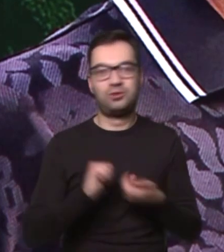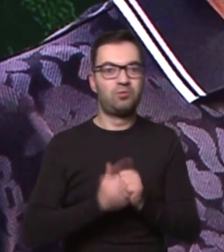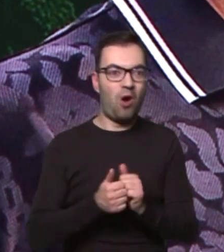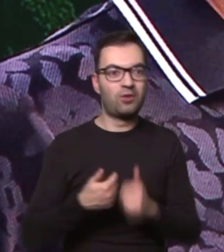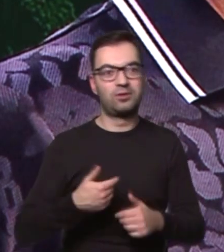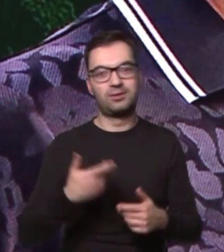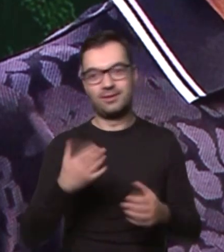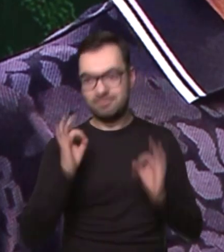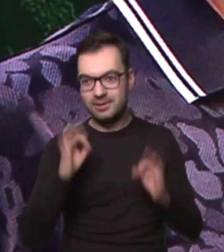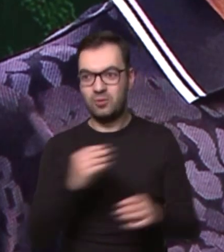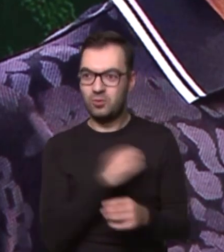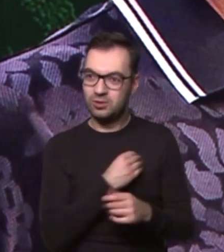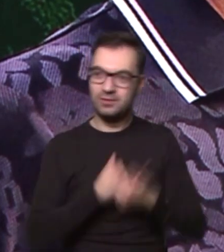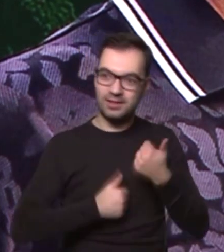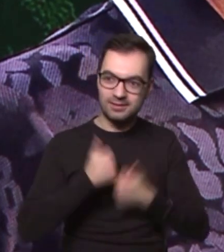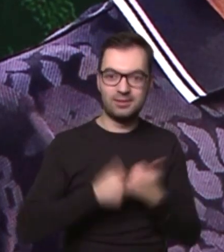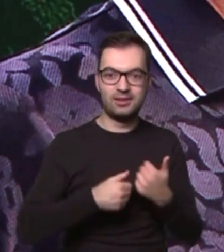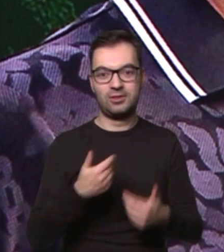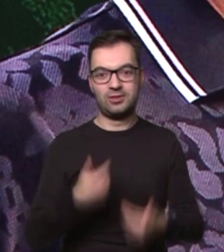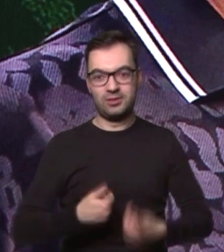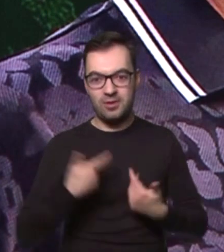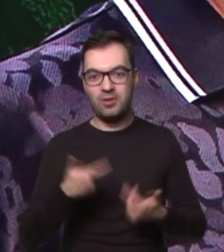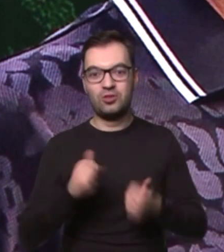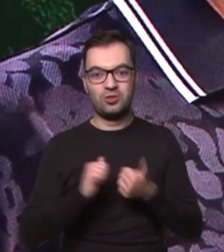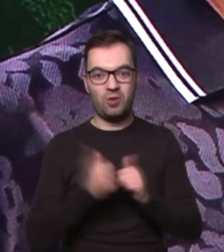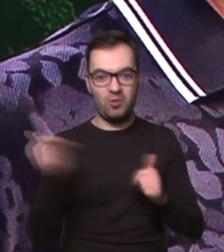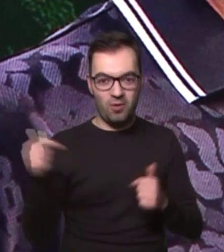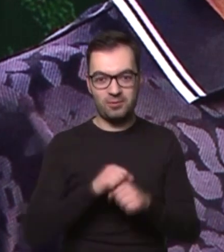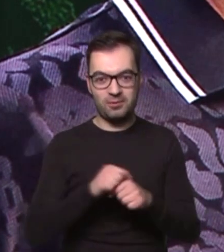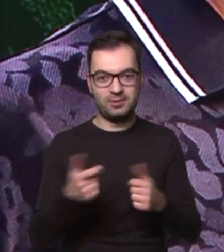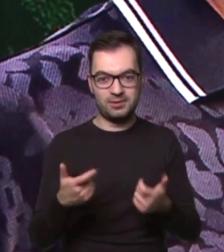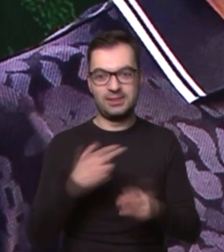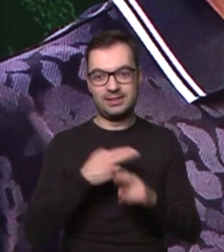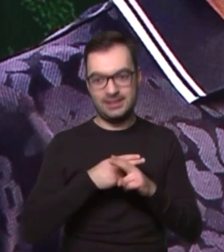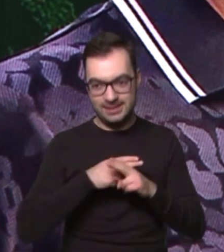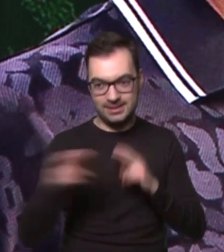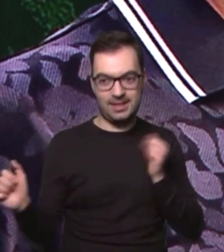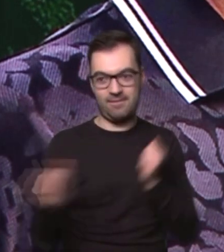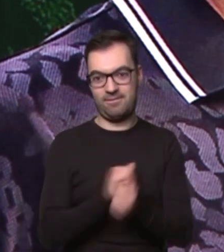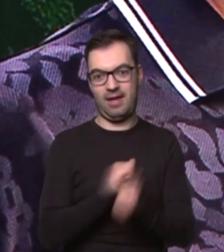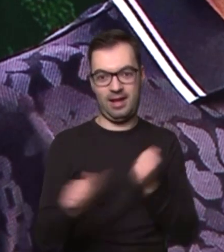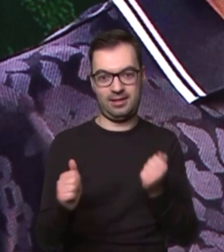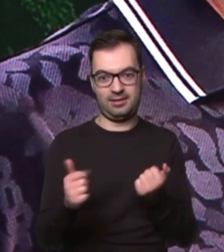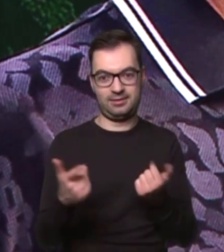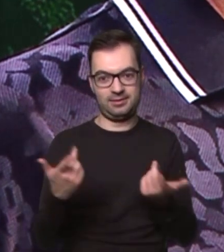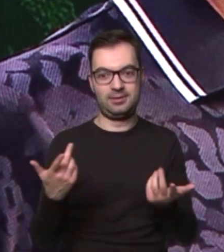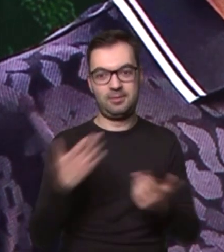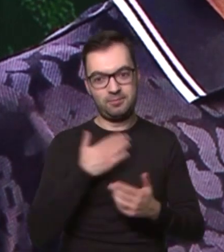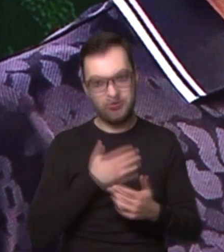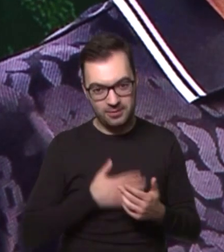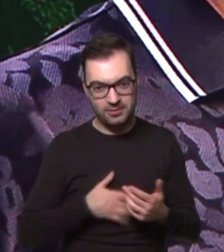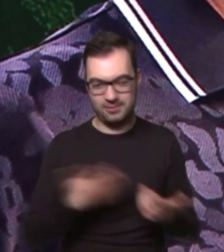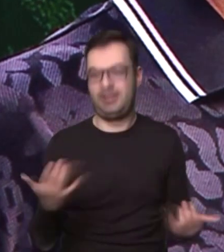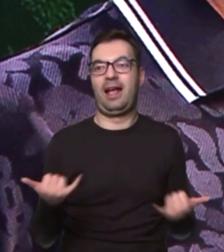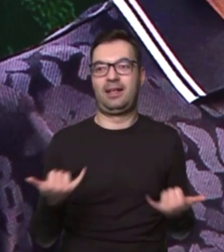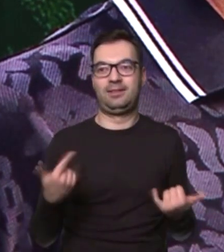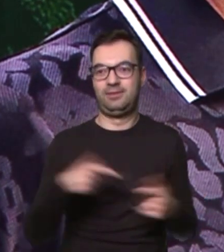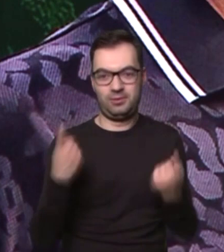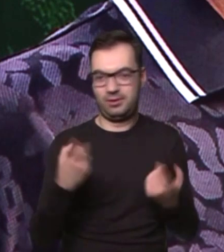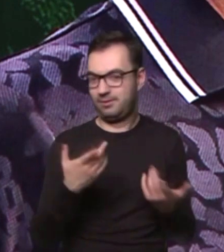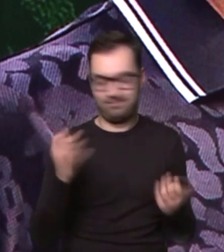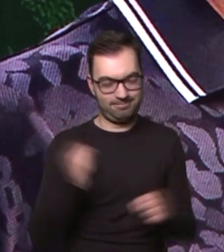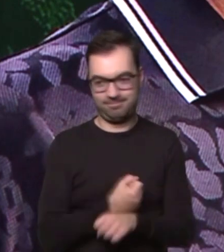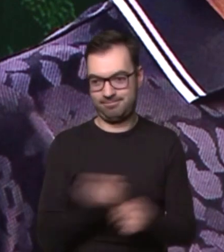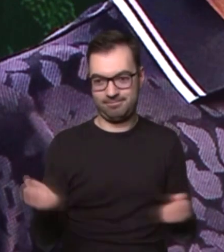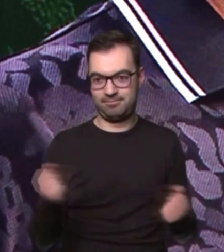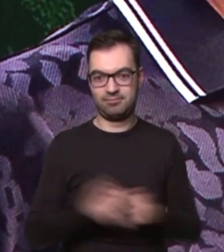o zdrowej rywalizacji, o sporcie, który powinien łączyć i powinna być to po prostu czysta walka połączona, prawda, z przyjemnością, no to w takiej sytuacji po prostu